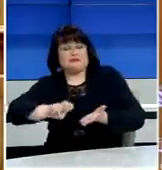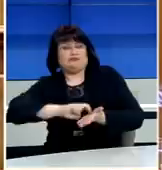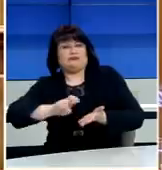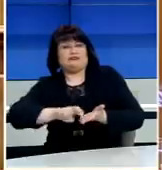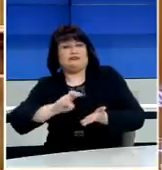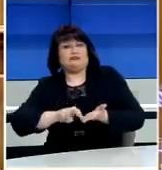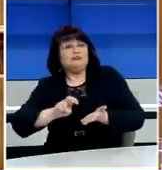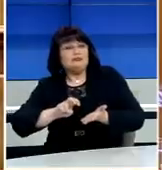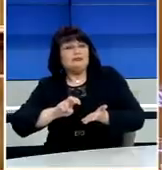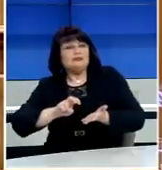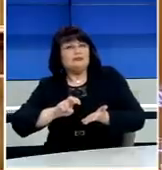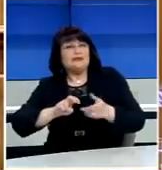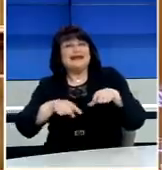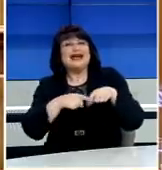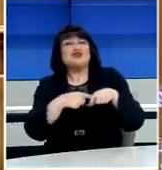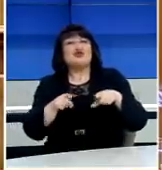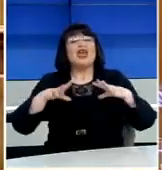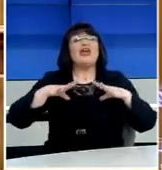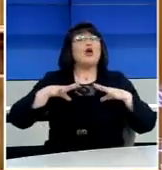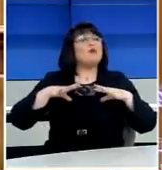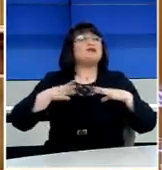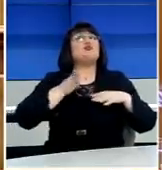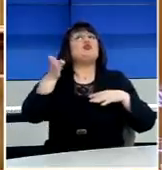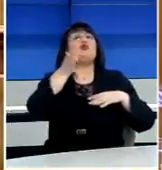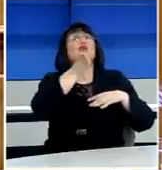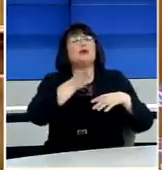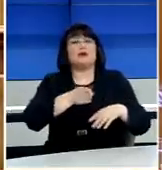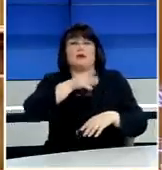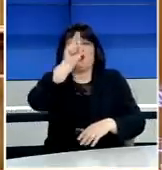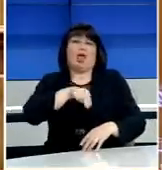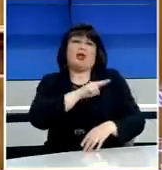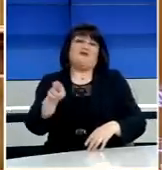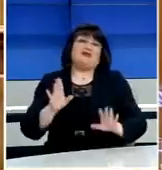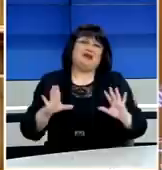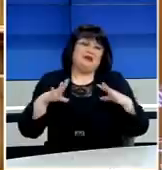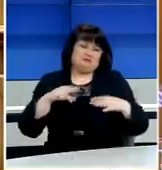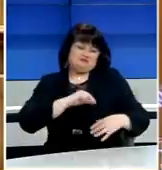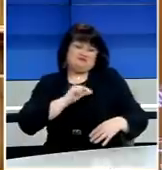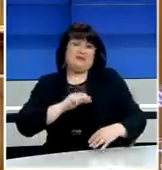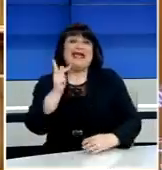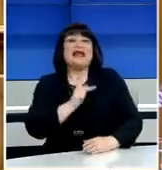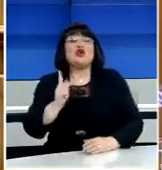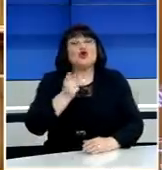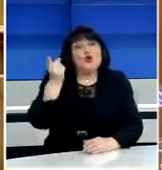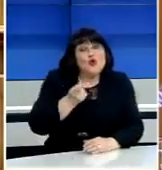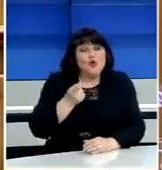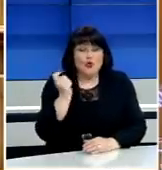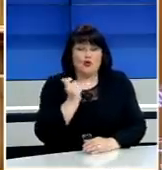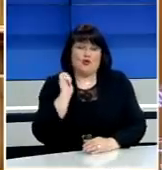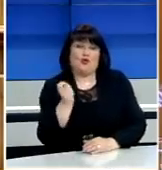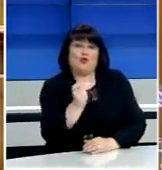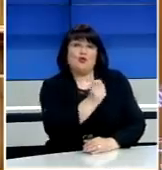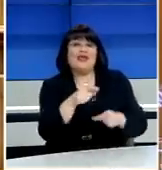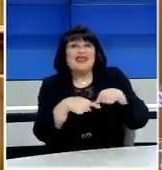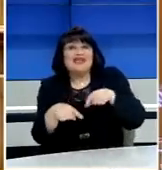τα Χριστούγεννα δεν κάνανε διακοπές εδώ, κάνανε στην Ελβετία μάλλον. Αυτοί όμως που πέραν το κοινωνικό το μέρισμα κάθε